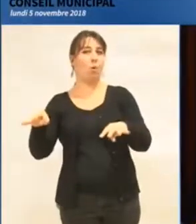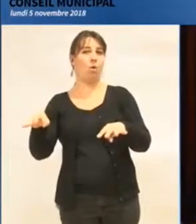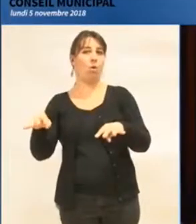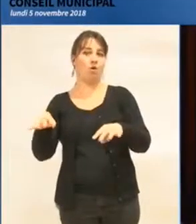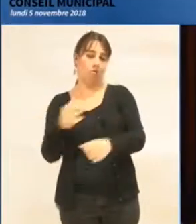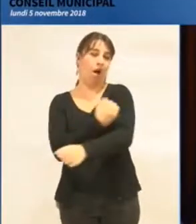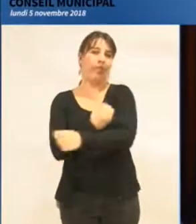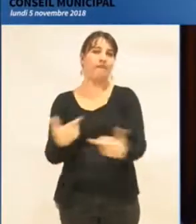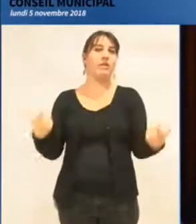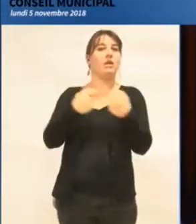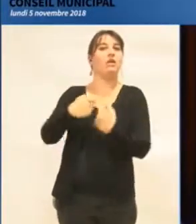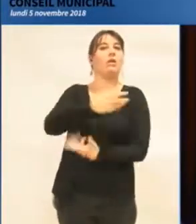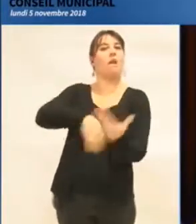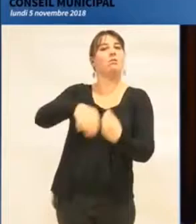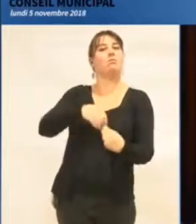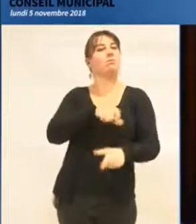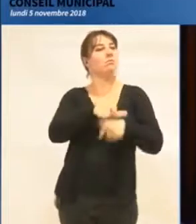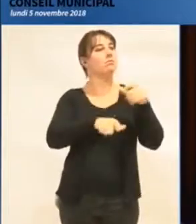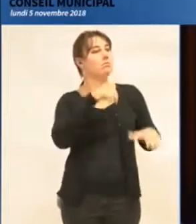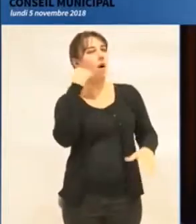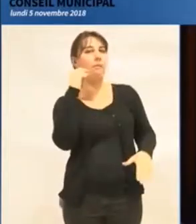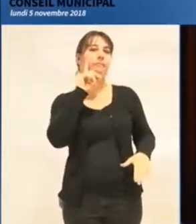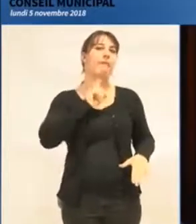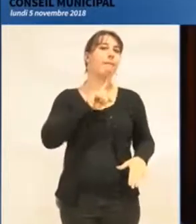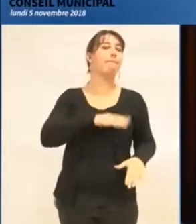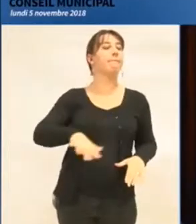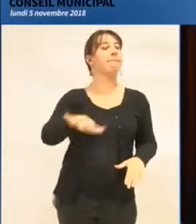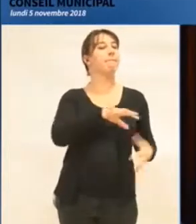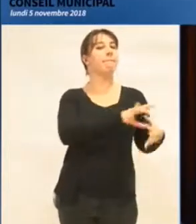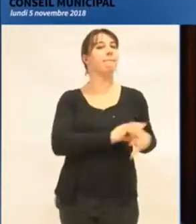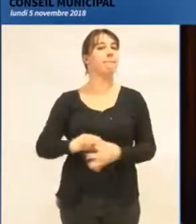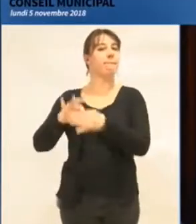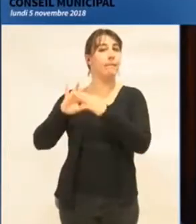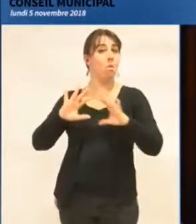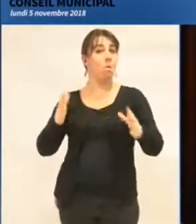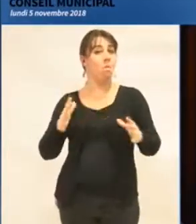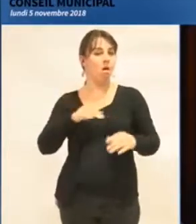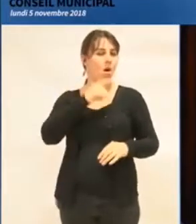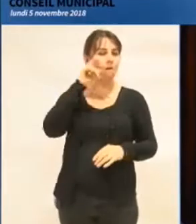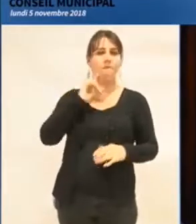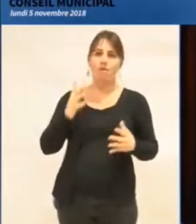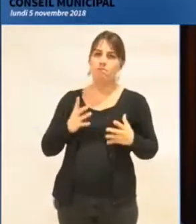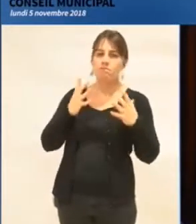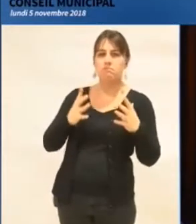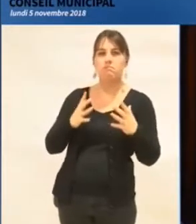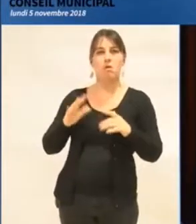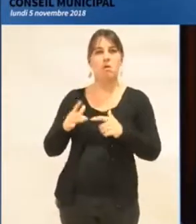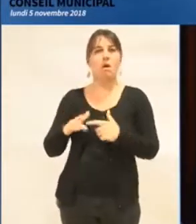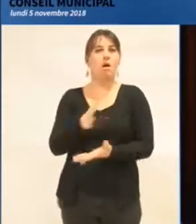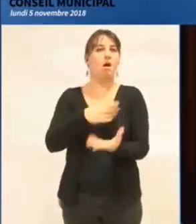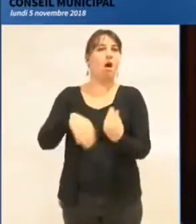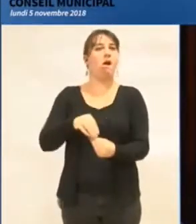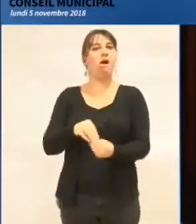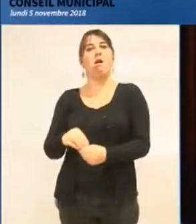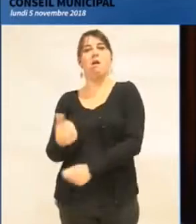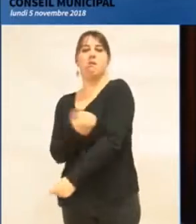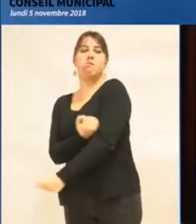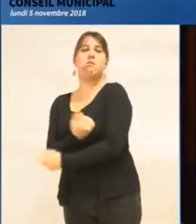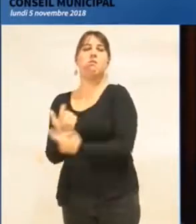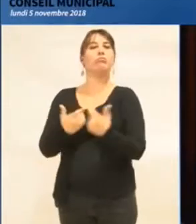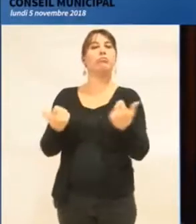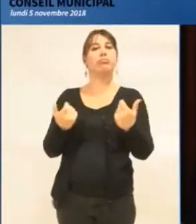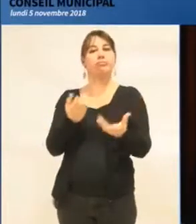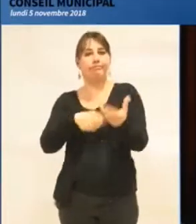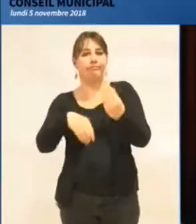organisation, sans corps d'hommes et de femmes dont l'activité principale va de la production à l'acheminement, puis à la vente du produit fini et